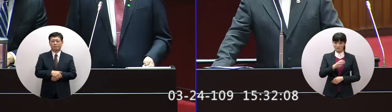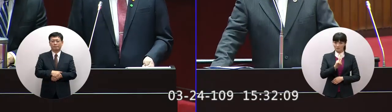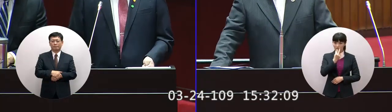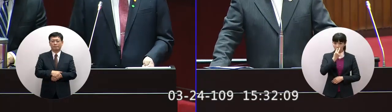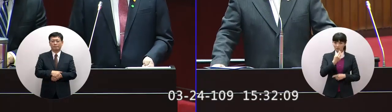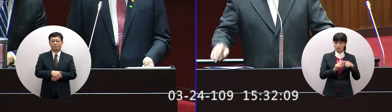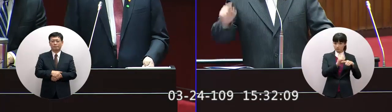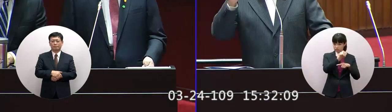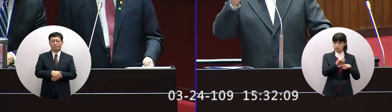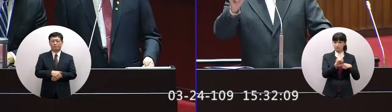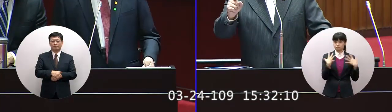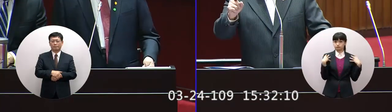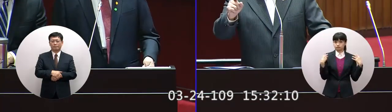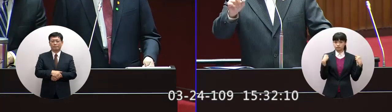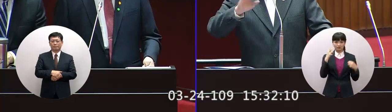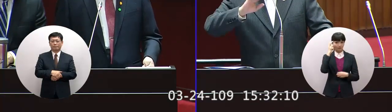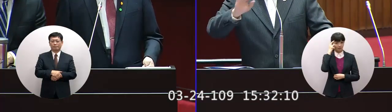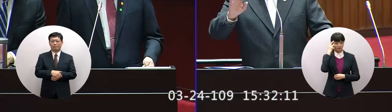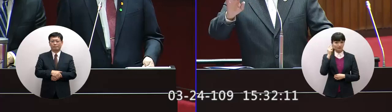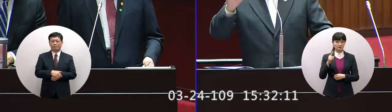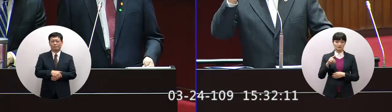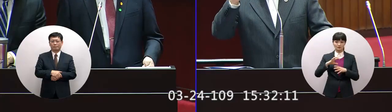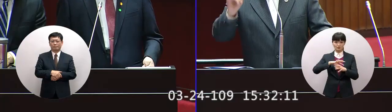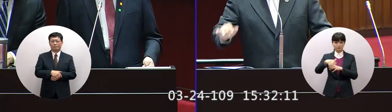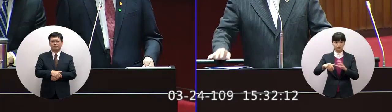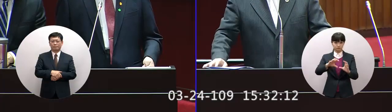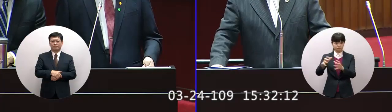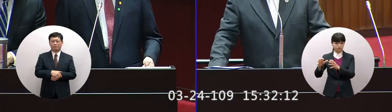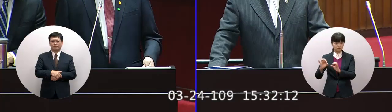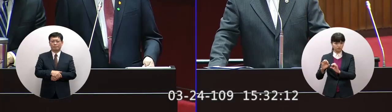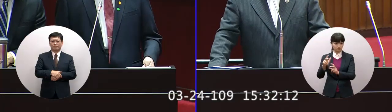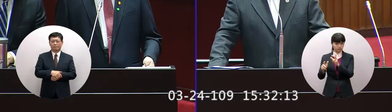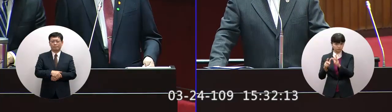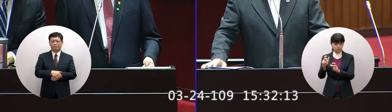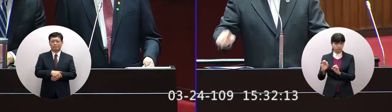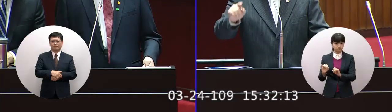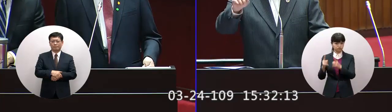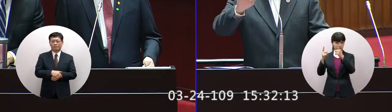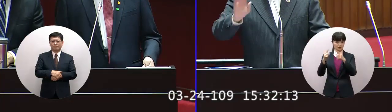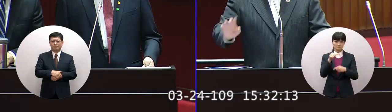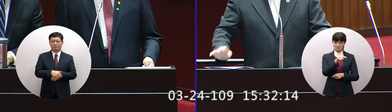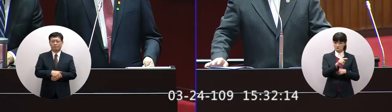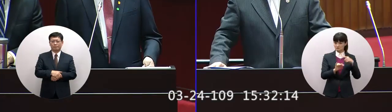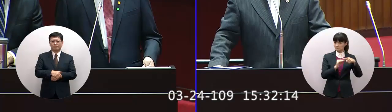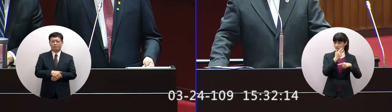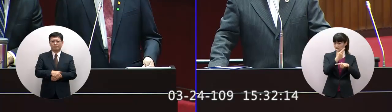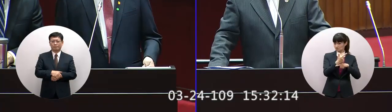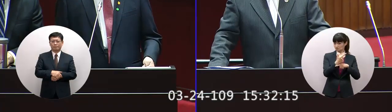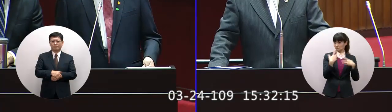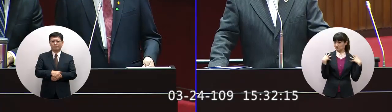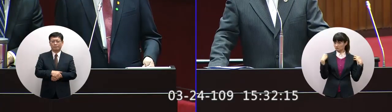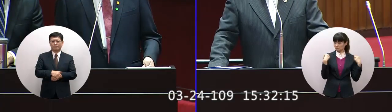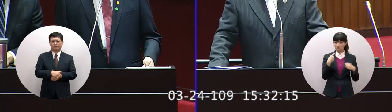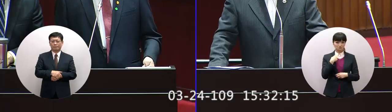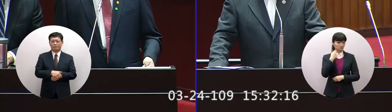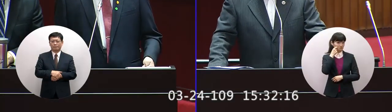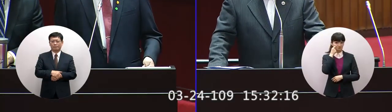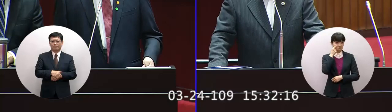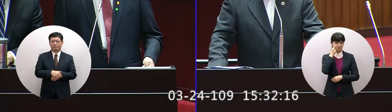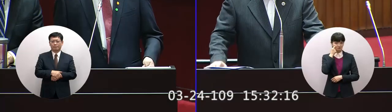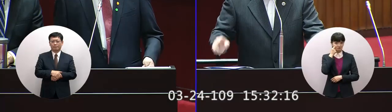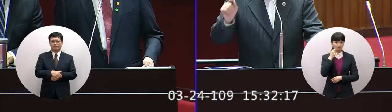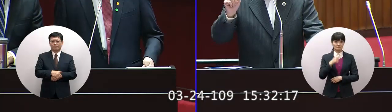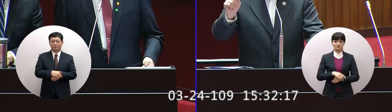发生问题，那你这个电价不可能维持6%。这个部长，我相信你不敢在这里做承